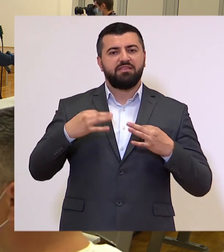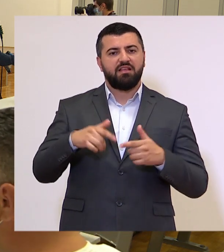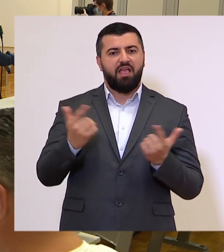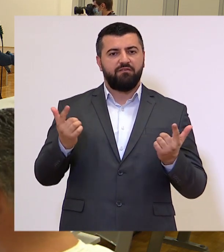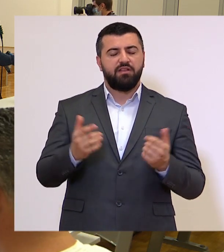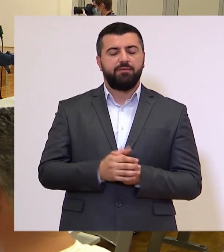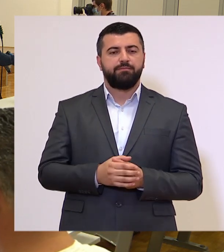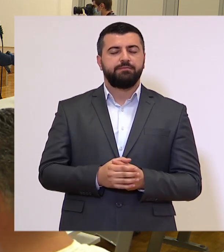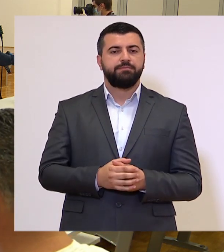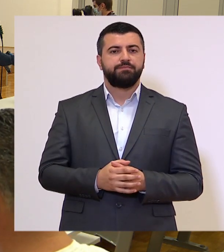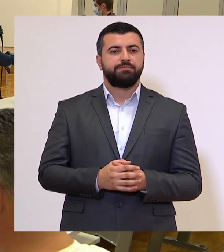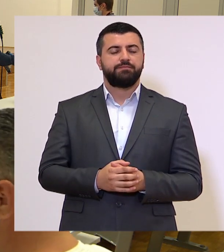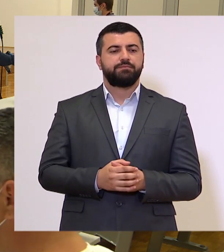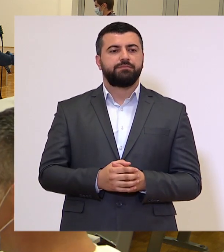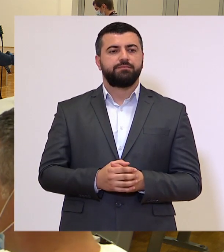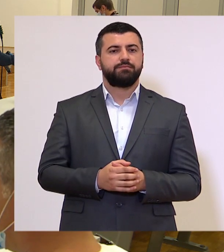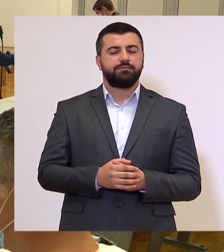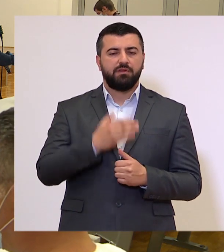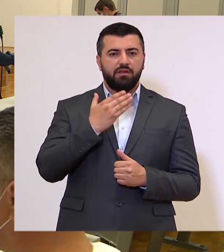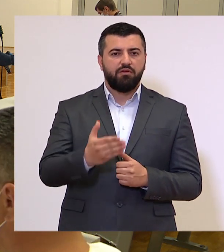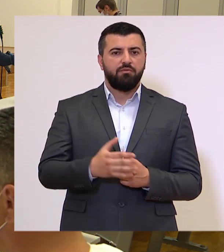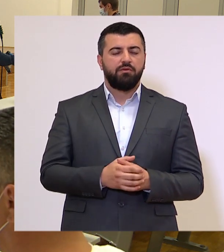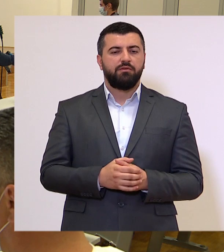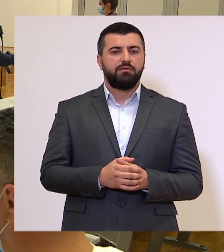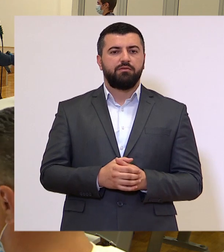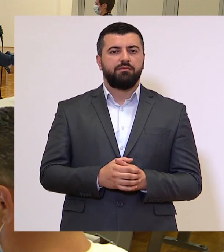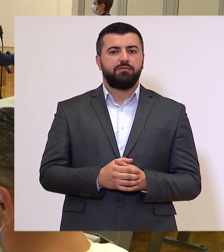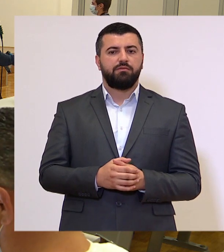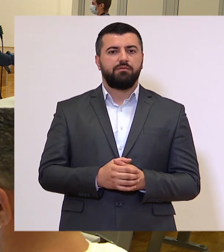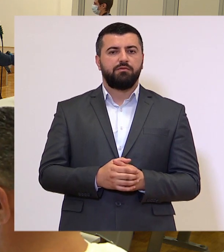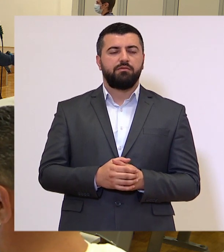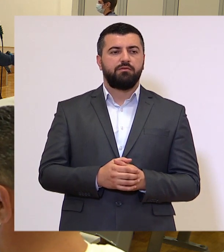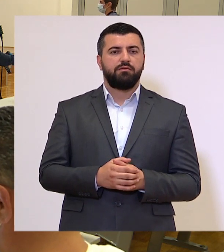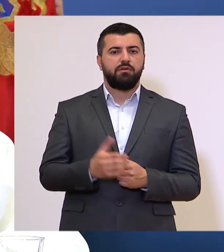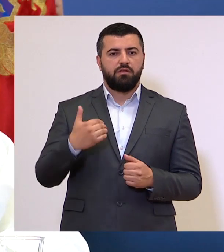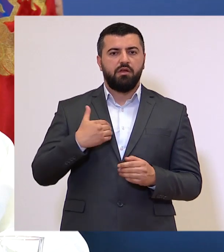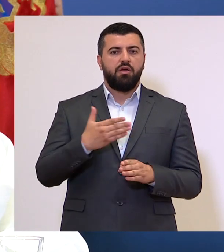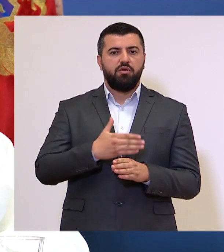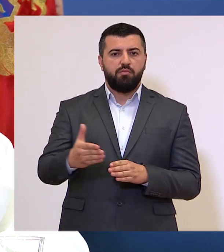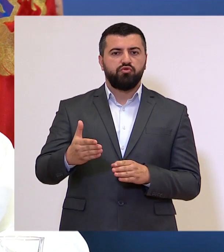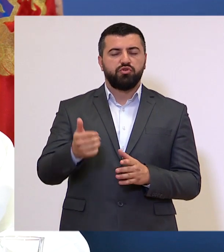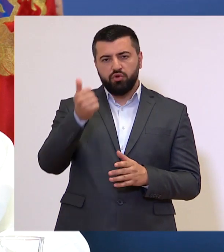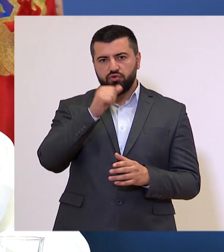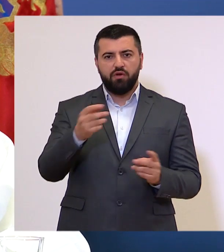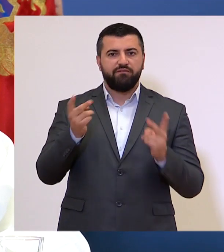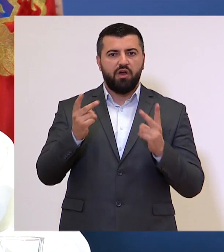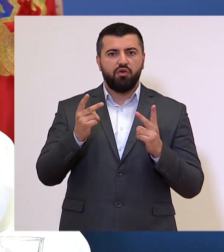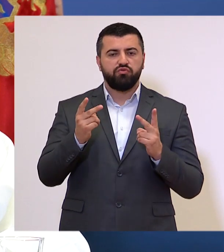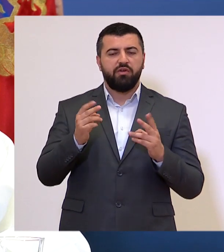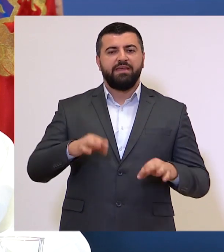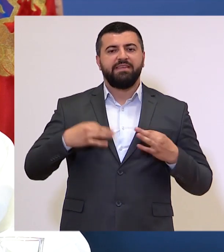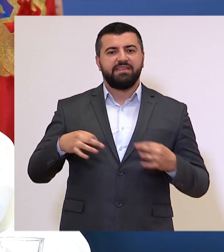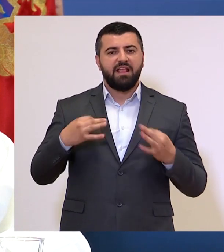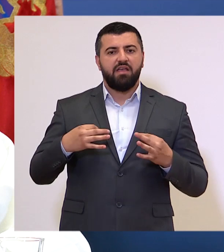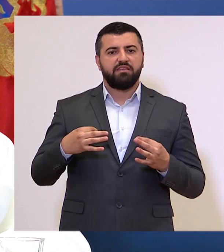zdravlje. Izvolite. Zahvaljujem. Ja ću početi od onoga što je najbitnije, a to je